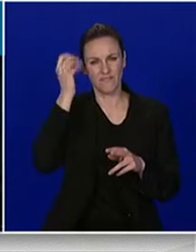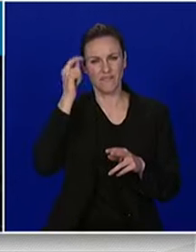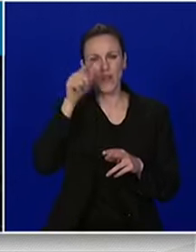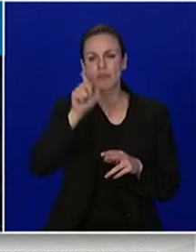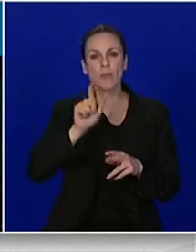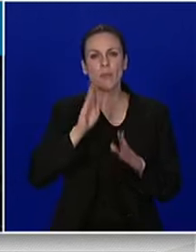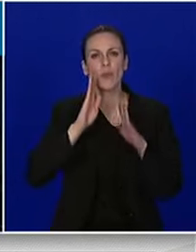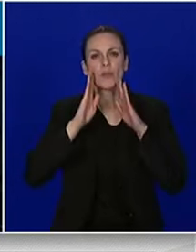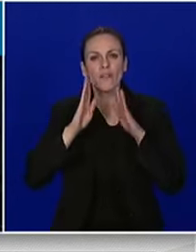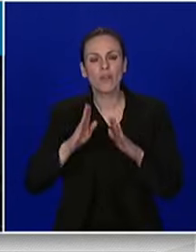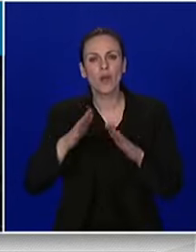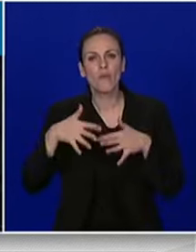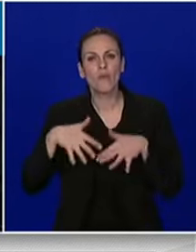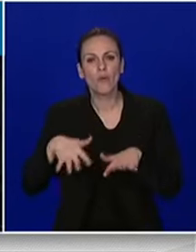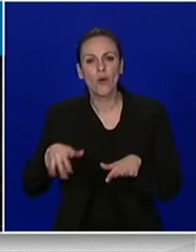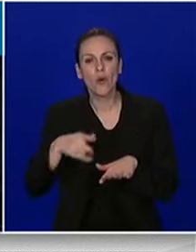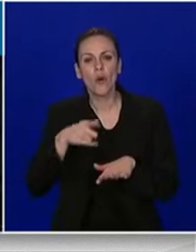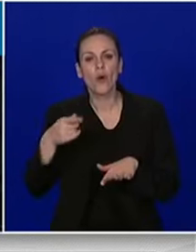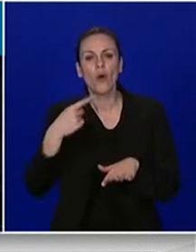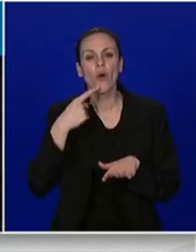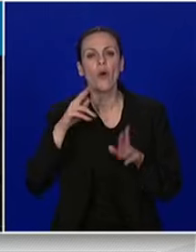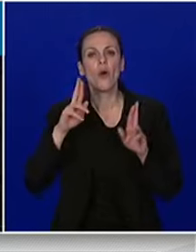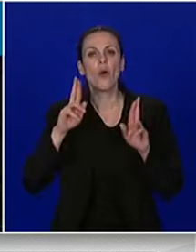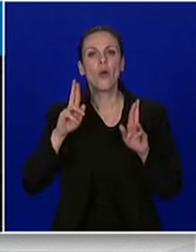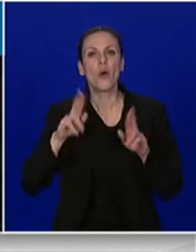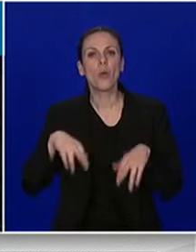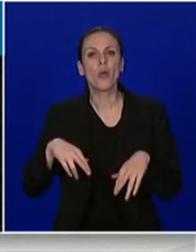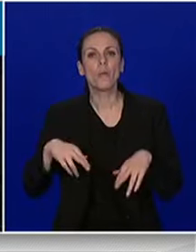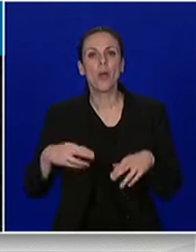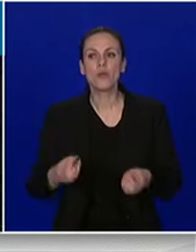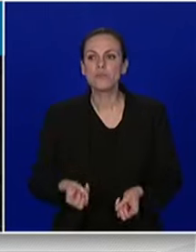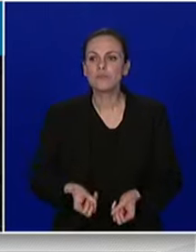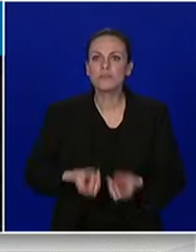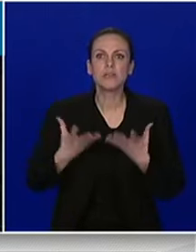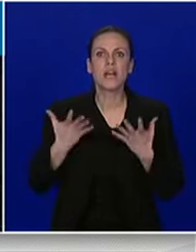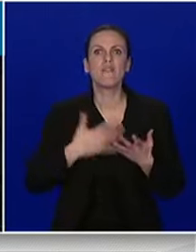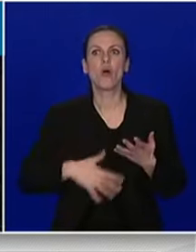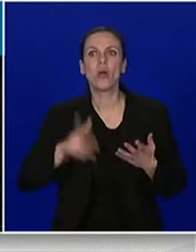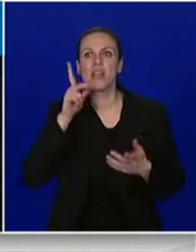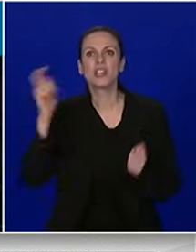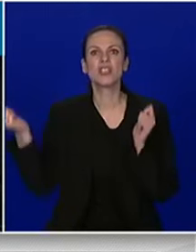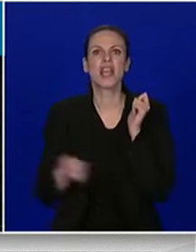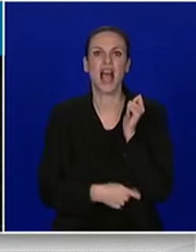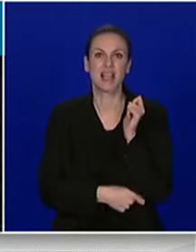vjerovati ljudima koji imaju moćan refleks prema kažnjavanju.